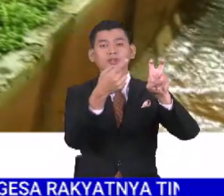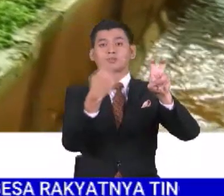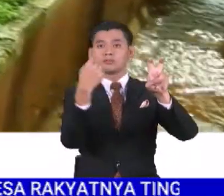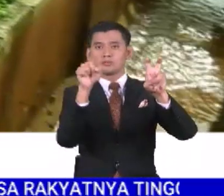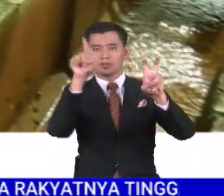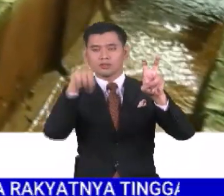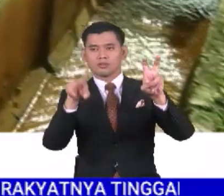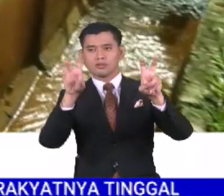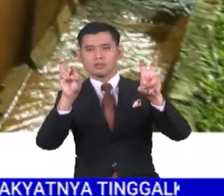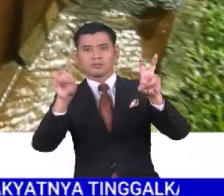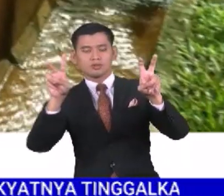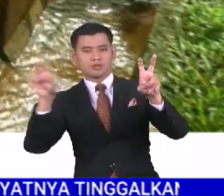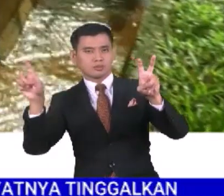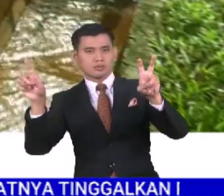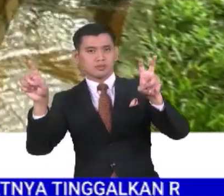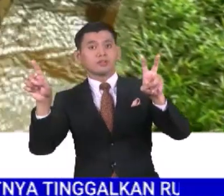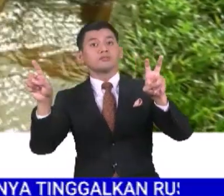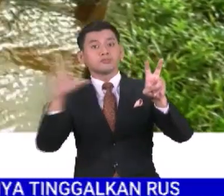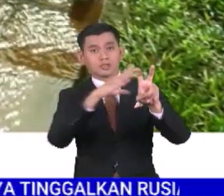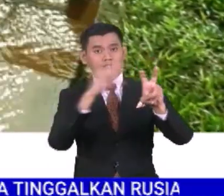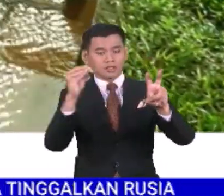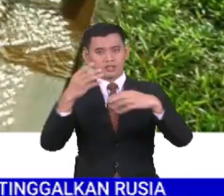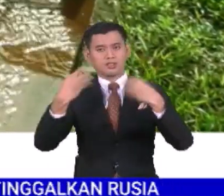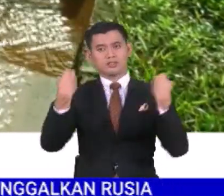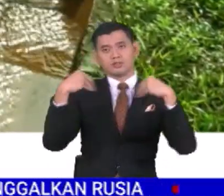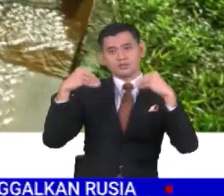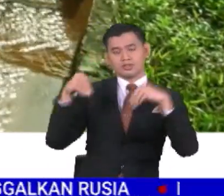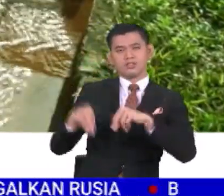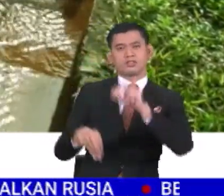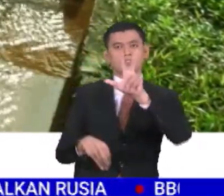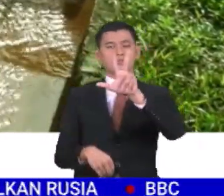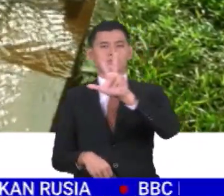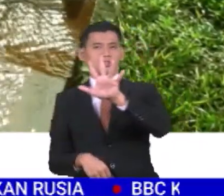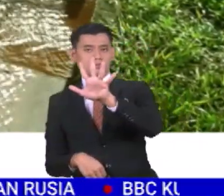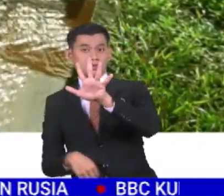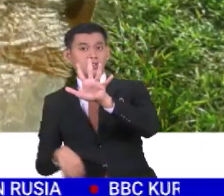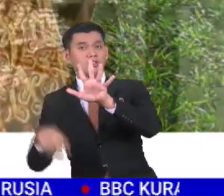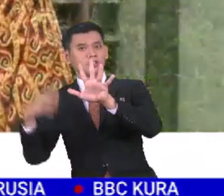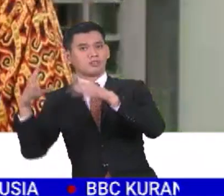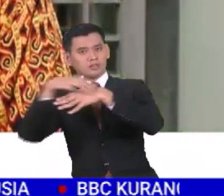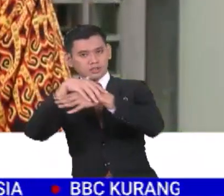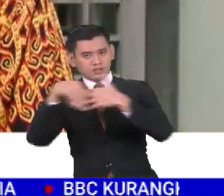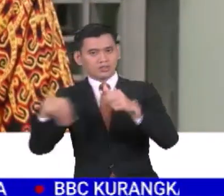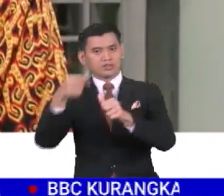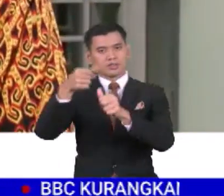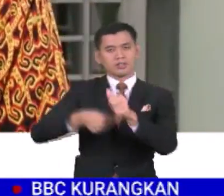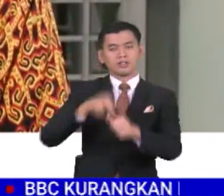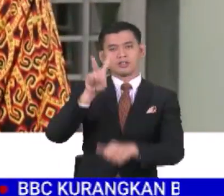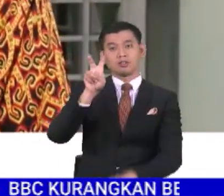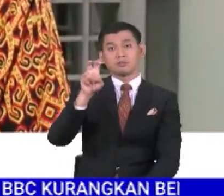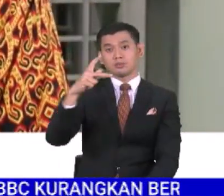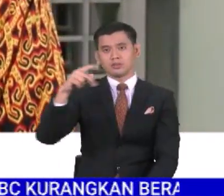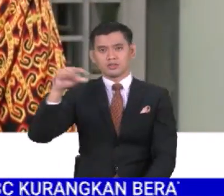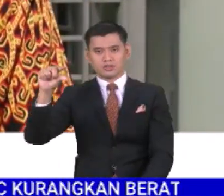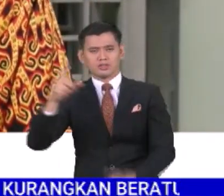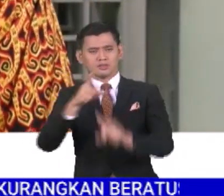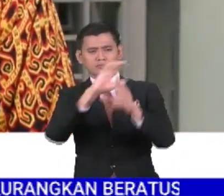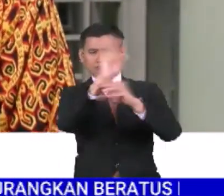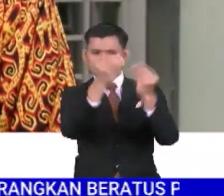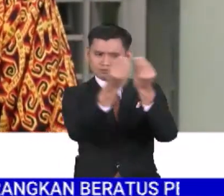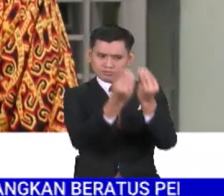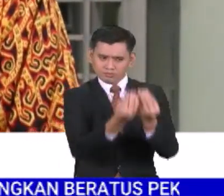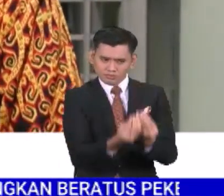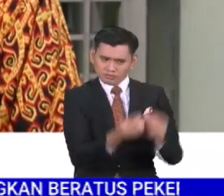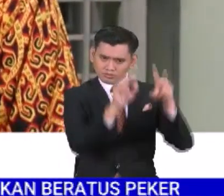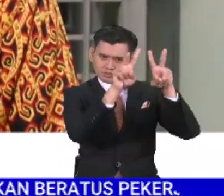Malah dipasarkan pada harga subsidi RM35 setiap 20 kilogram. Berdasarkan data kajian sejak tahun 10 tahun